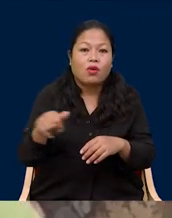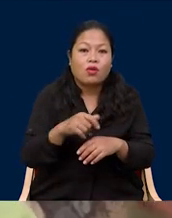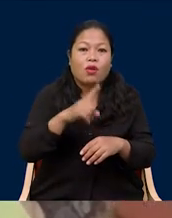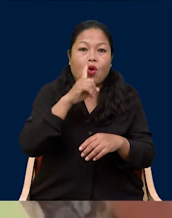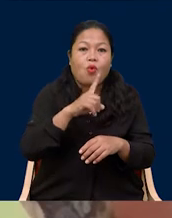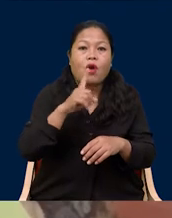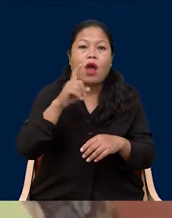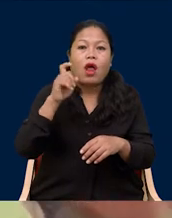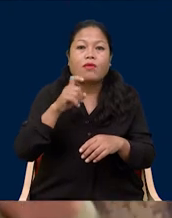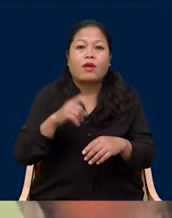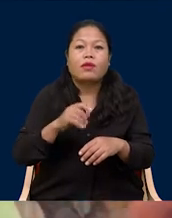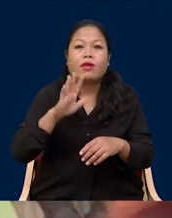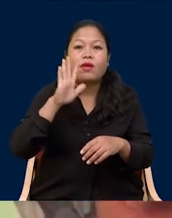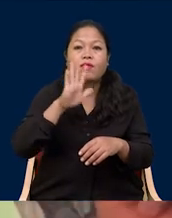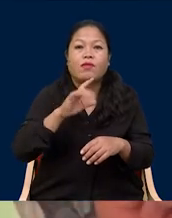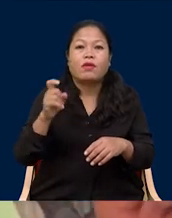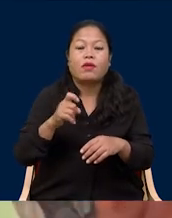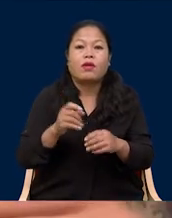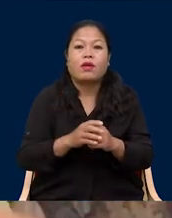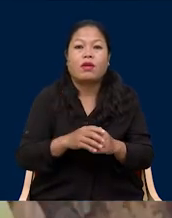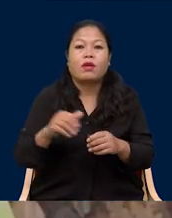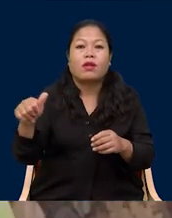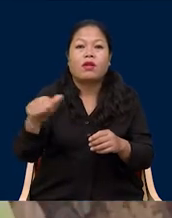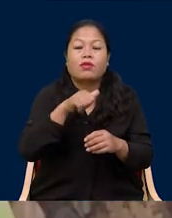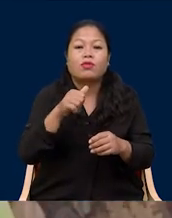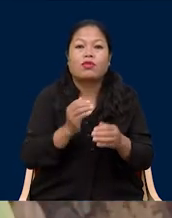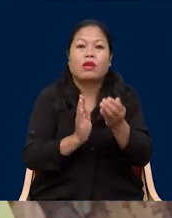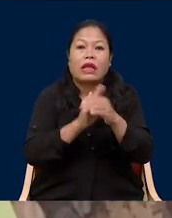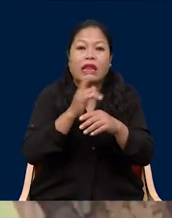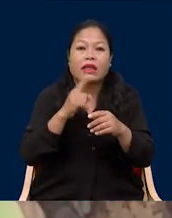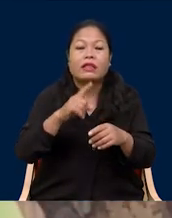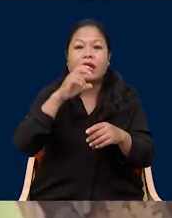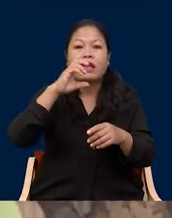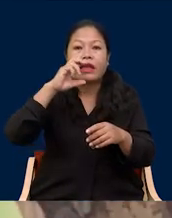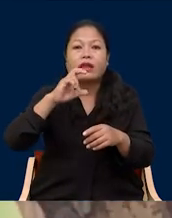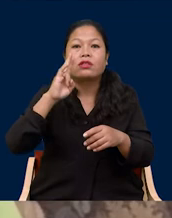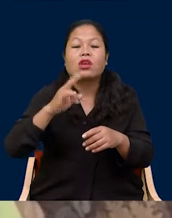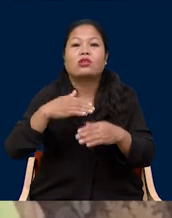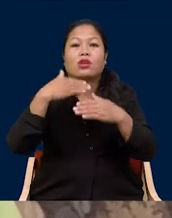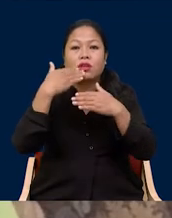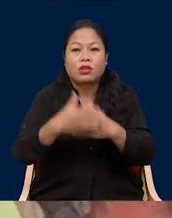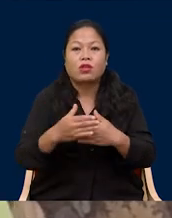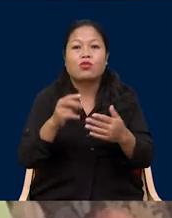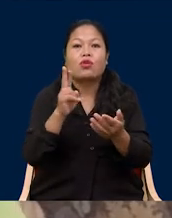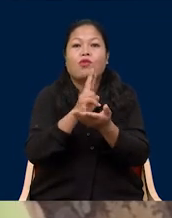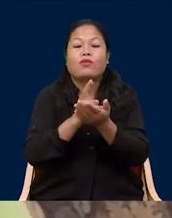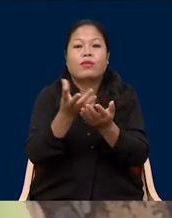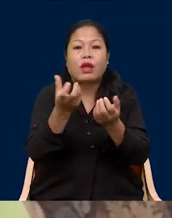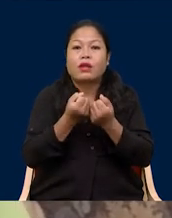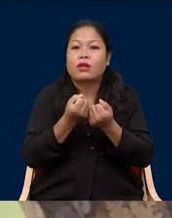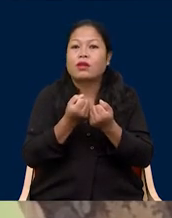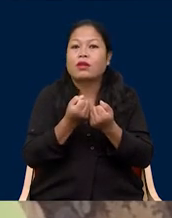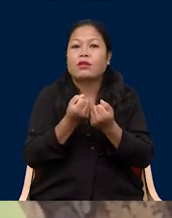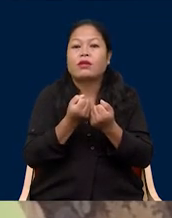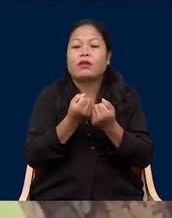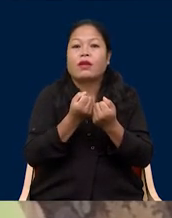थियौँ। त्यो 1.5 डिग्री सेल्सियसको चाहिँ थ्रेसोल्ड जुन चाहिँ छ त्यो चाहिँ नाग्ने छ अबको एक दशक जतिमा भन्ने चाहिँ जुन चाहिँ प्रतिवेदन